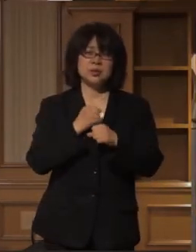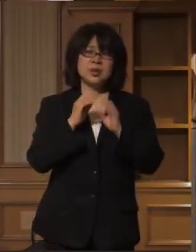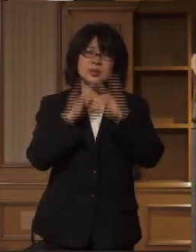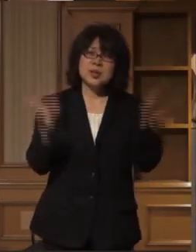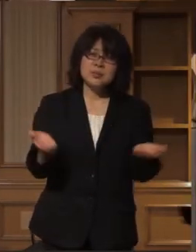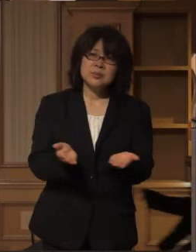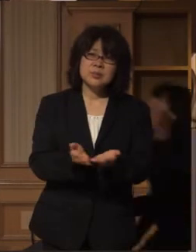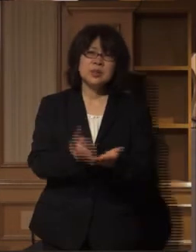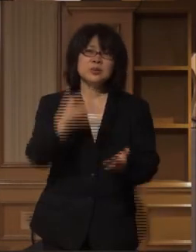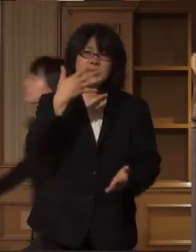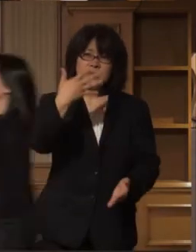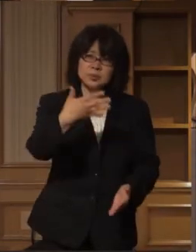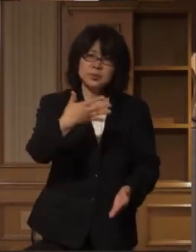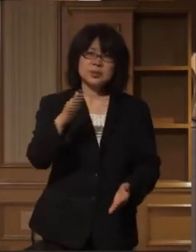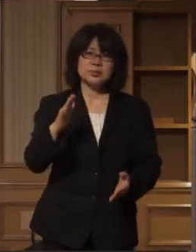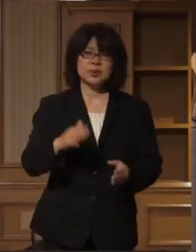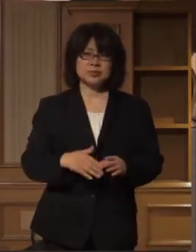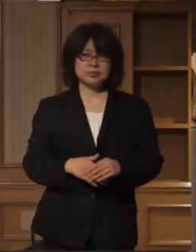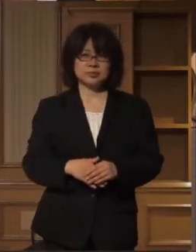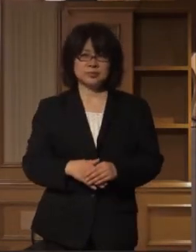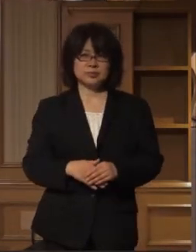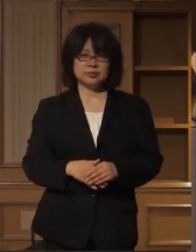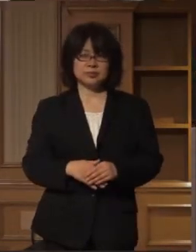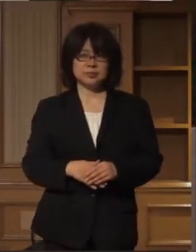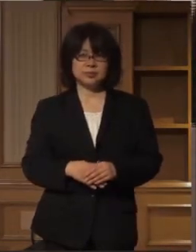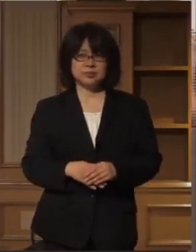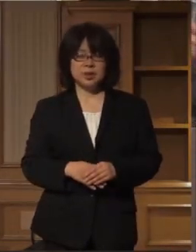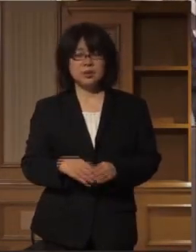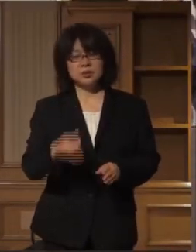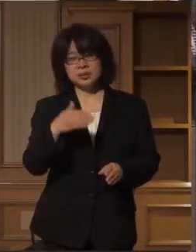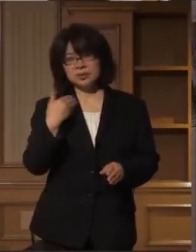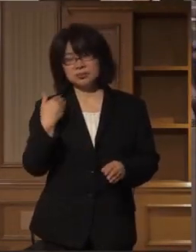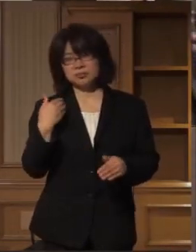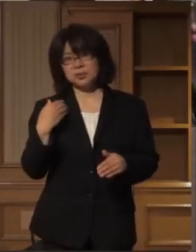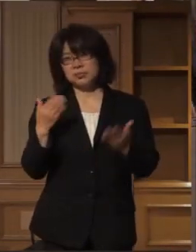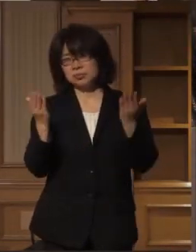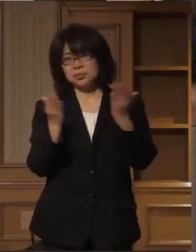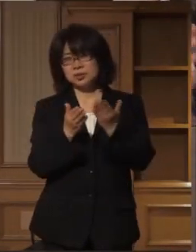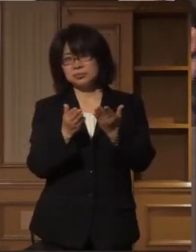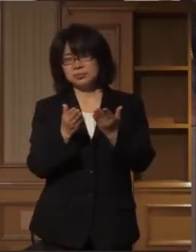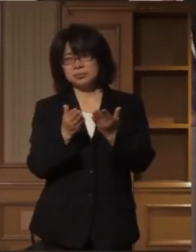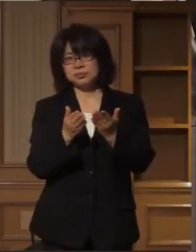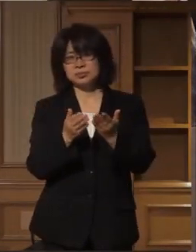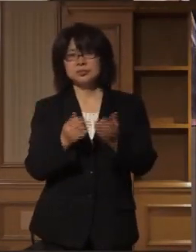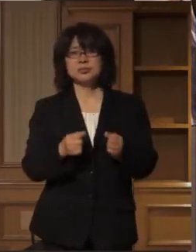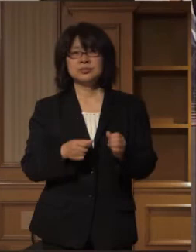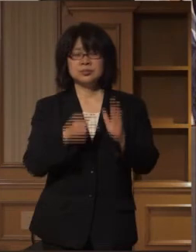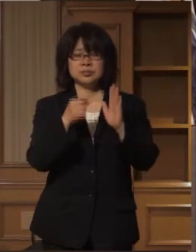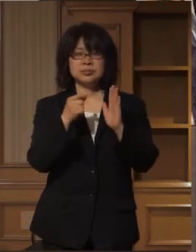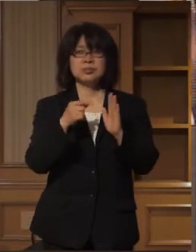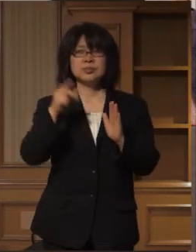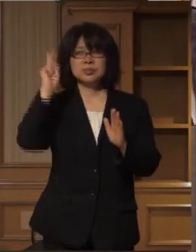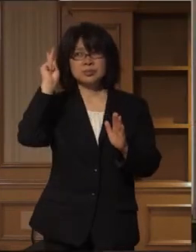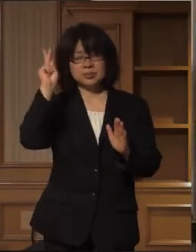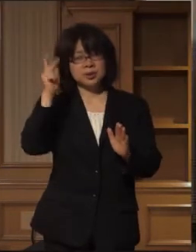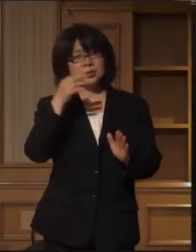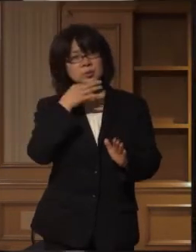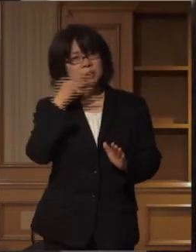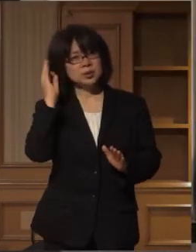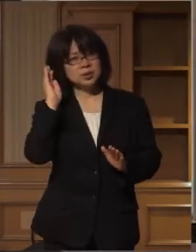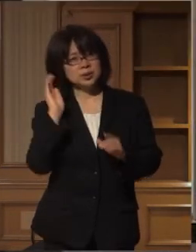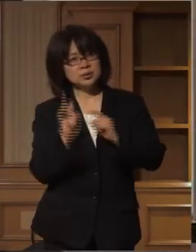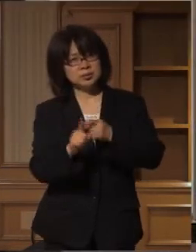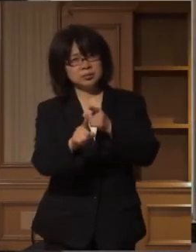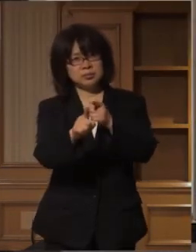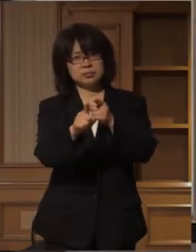を学ぶのかっていうとですね、その聞き従う、御声に聞き従うことがこう全ての神の働